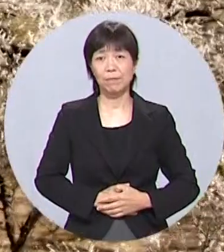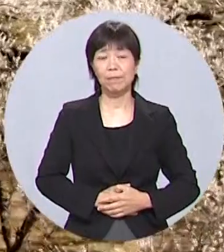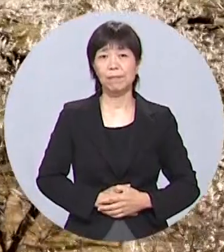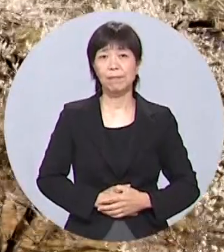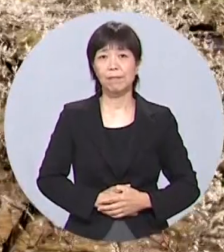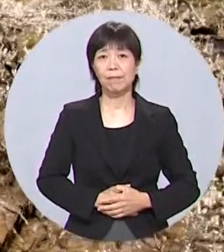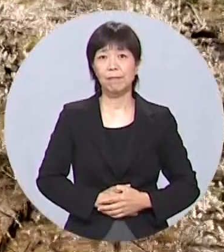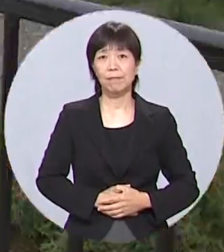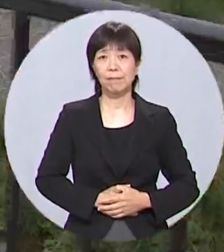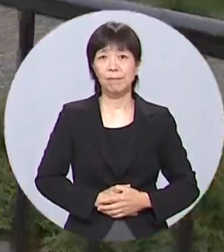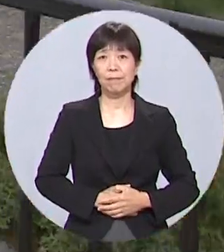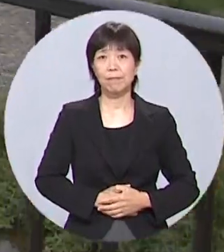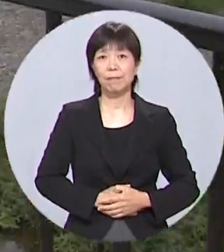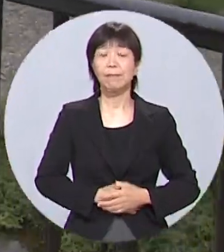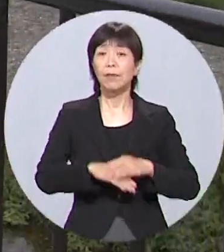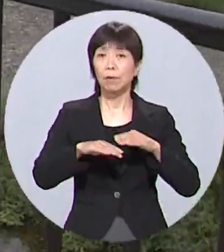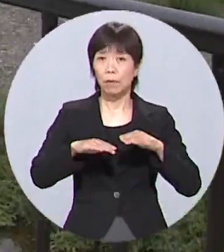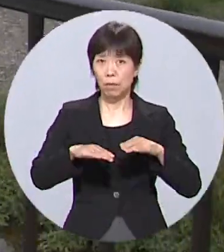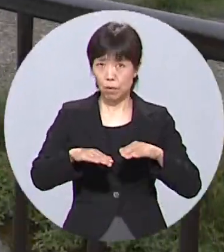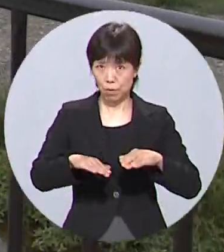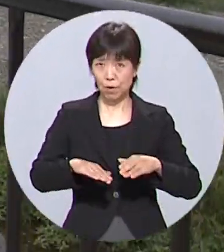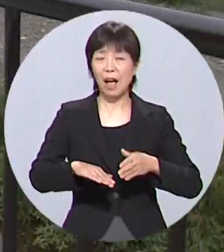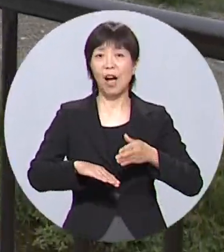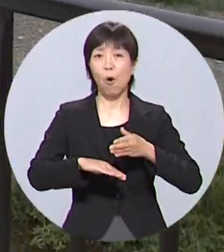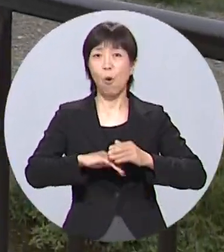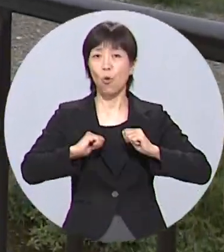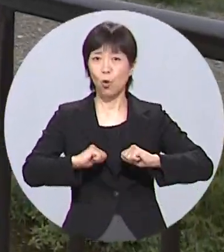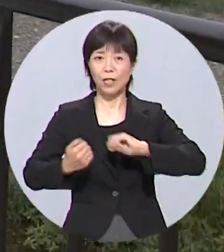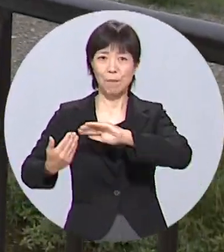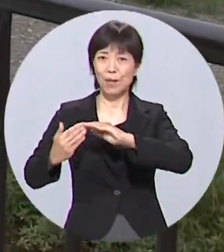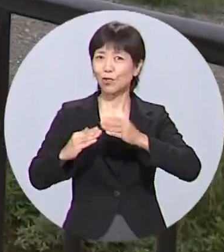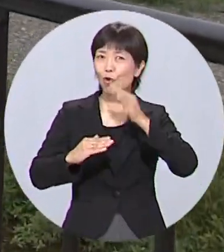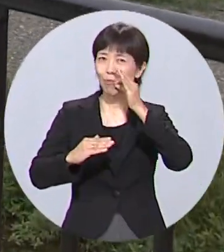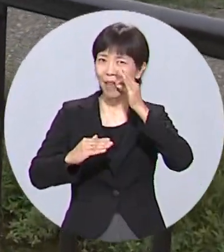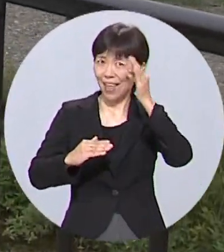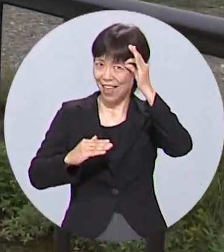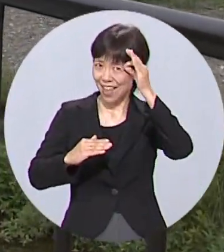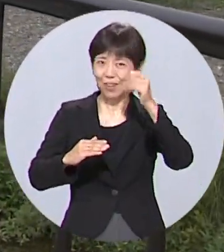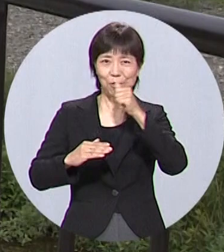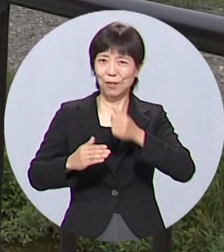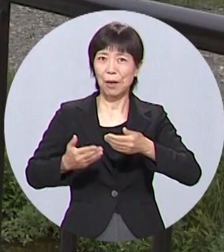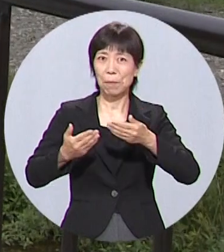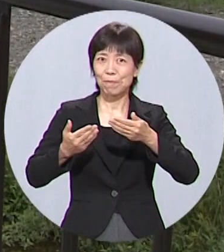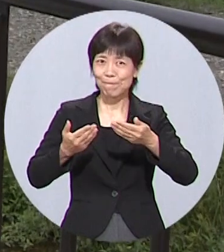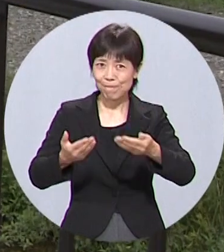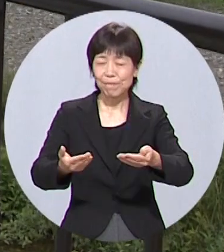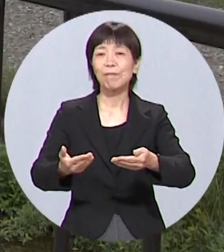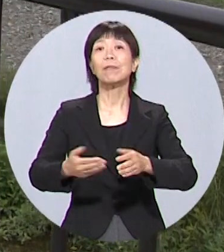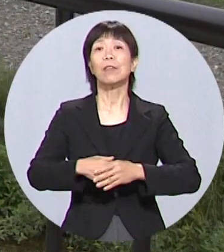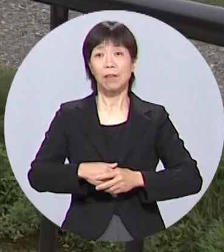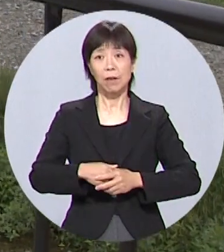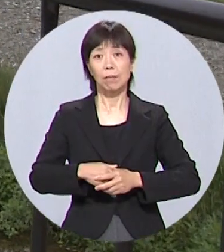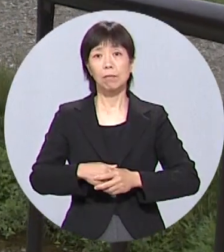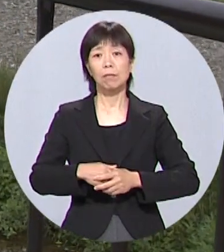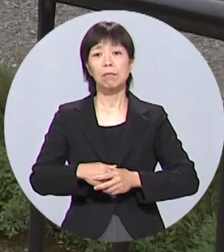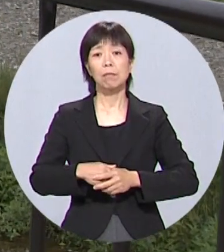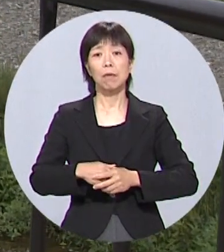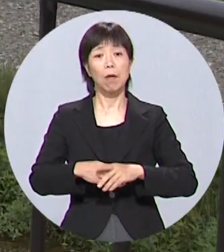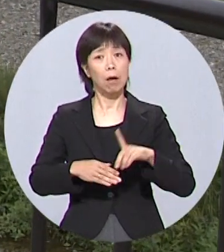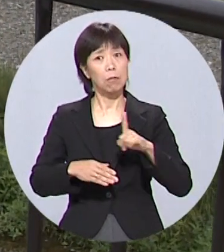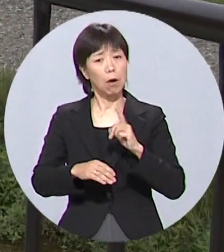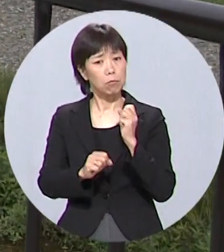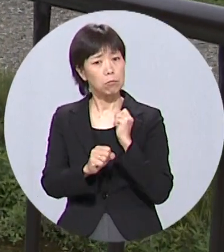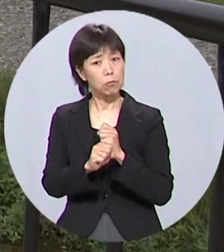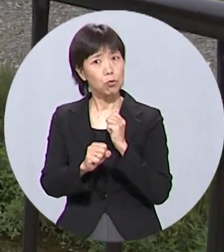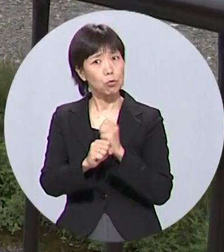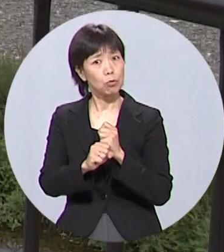生えてました。今日はですね、越生町の梅を紹介していくんですが、なんと梅を使ってあるものを作っ